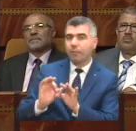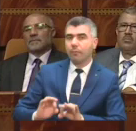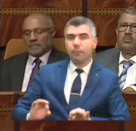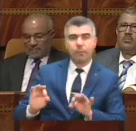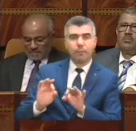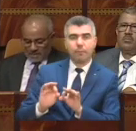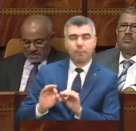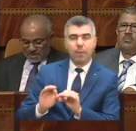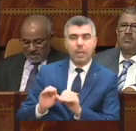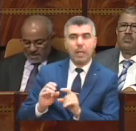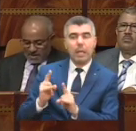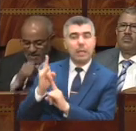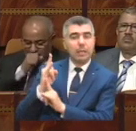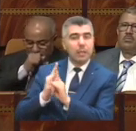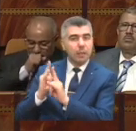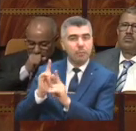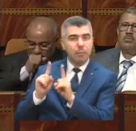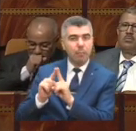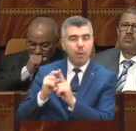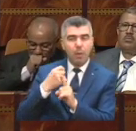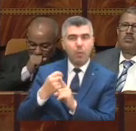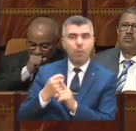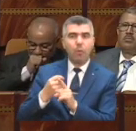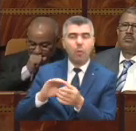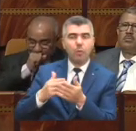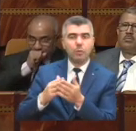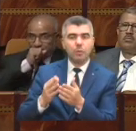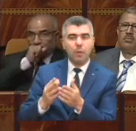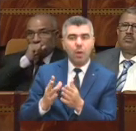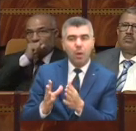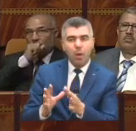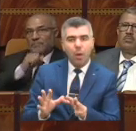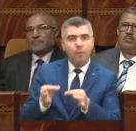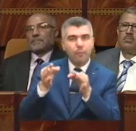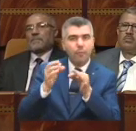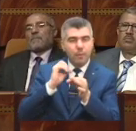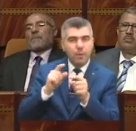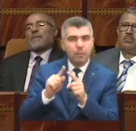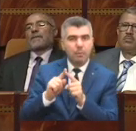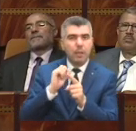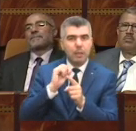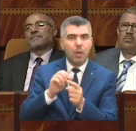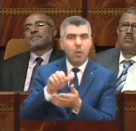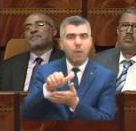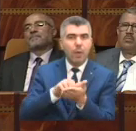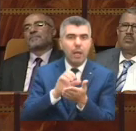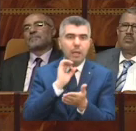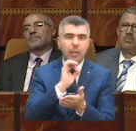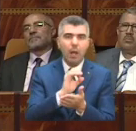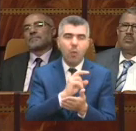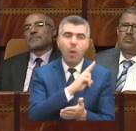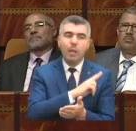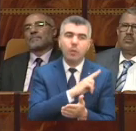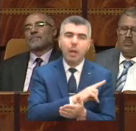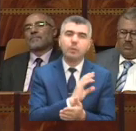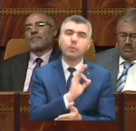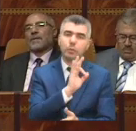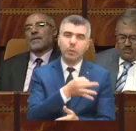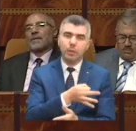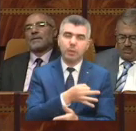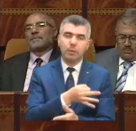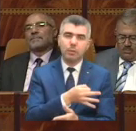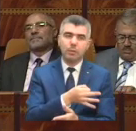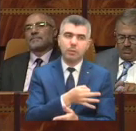تتشجعوا الفلاحه اللي تنتجوا الحبوب تيخدموا البور انهم يديروا لاماندا. داروا